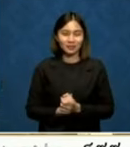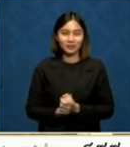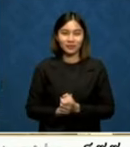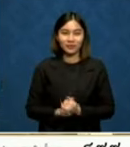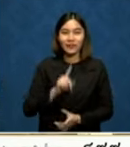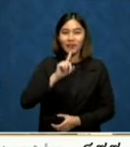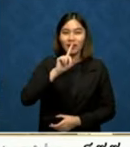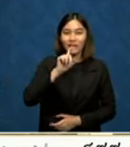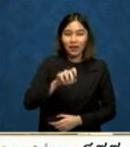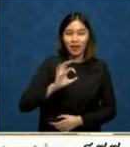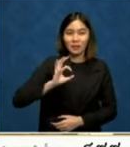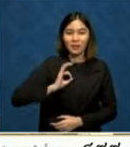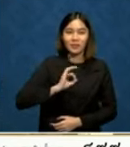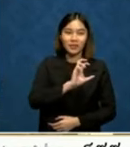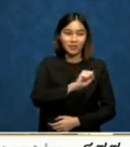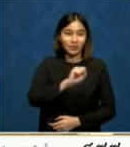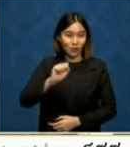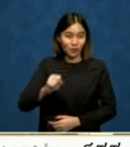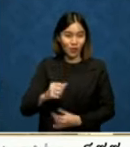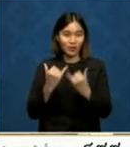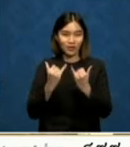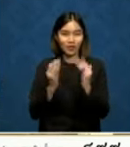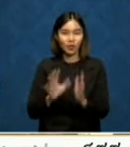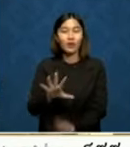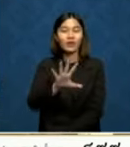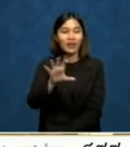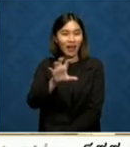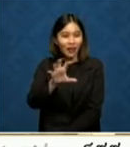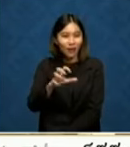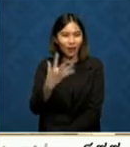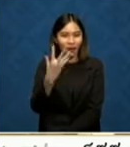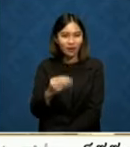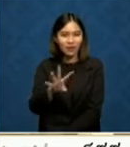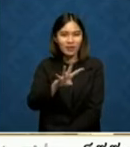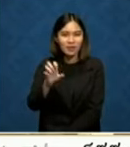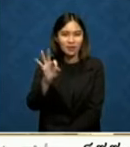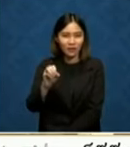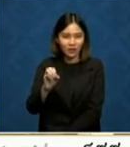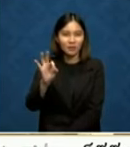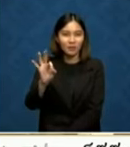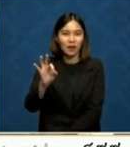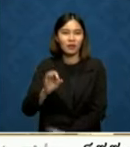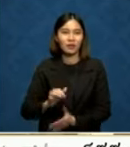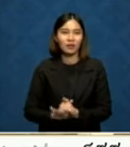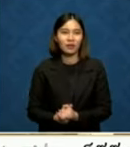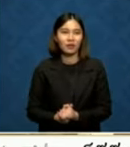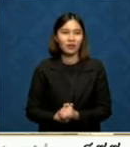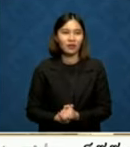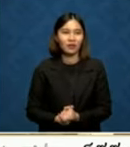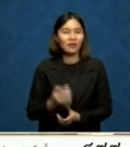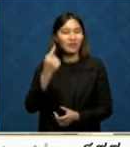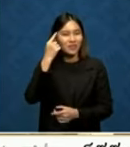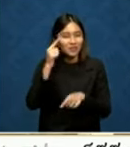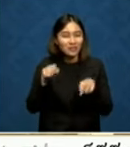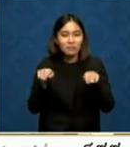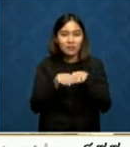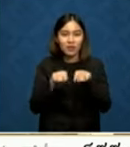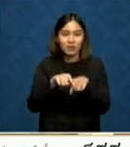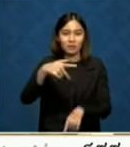สมาชิกสภาผู้แทนราษฎรที่นี่500คนเดี๋ยวนี้เหลืออยู่499คงเห็นด้วยกับพระราช